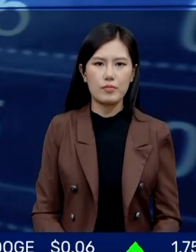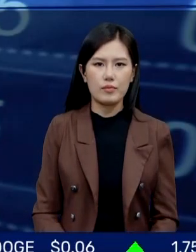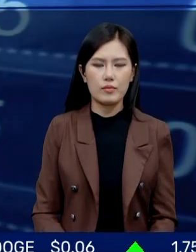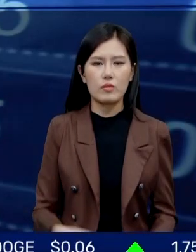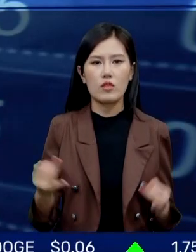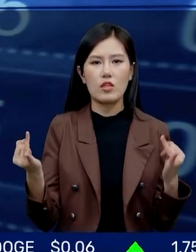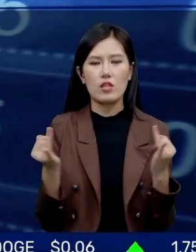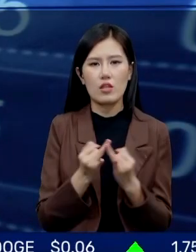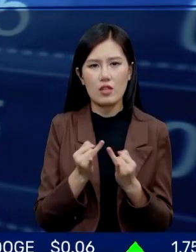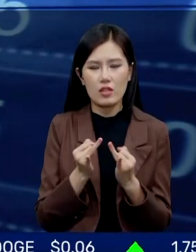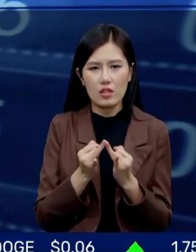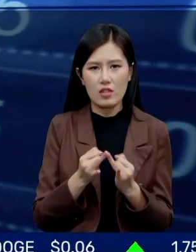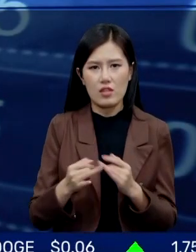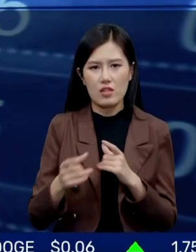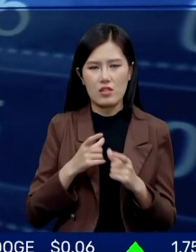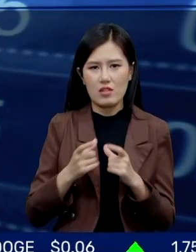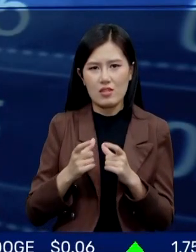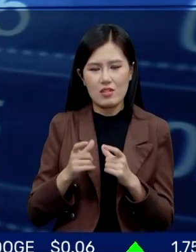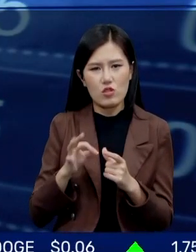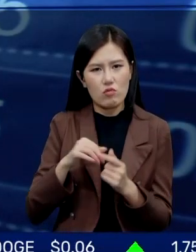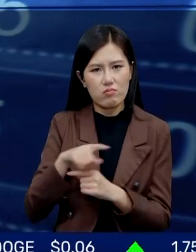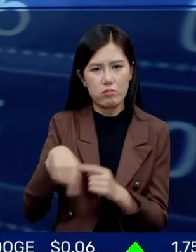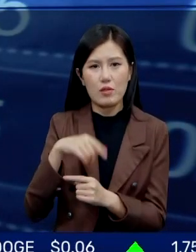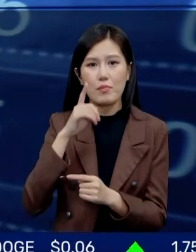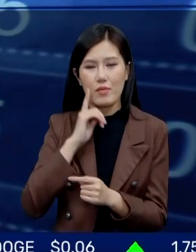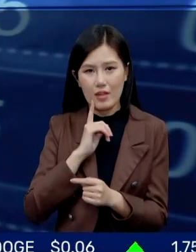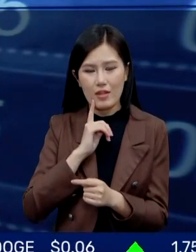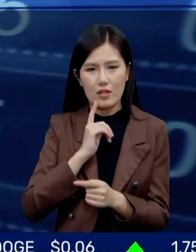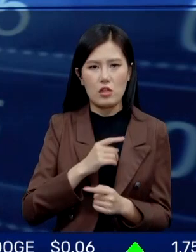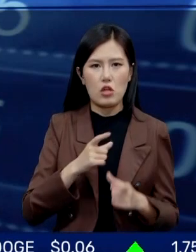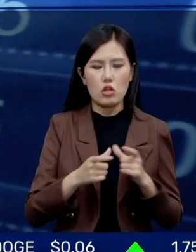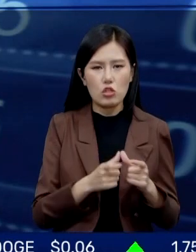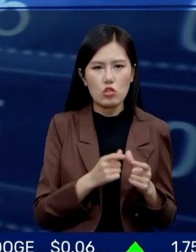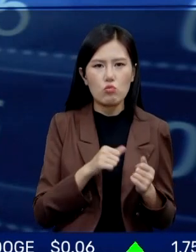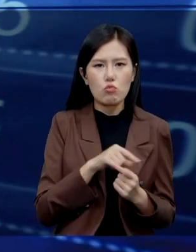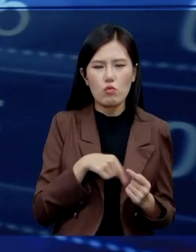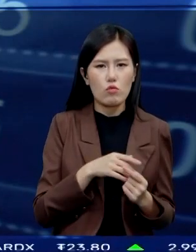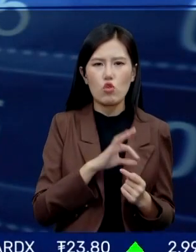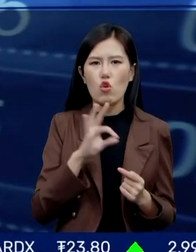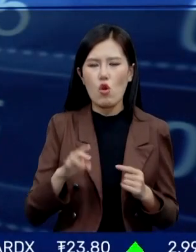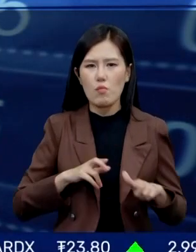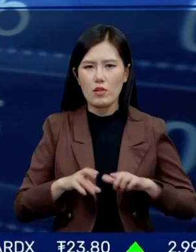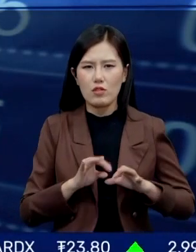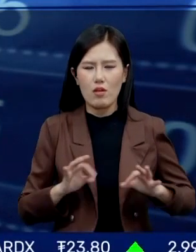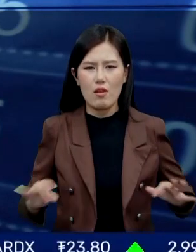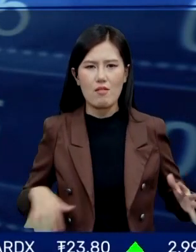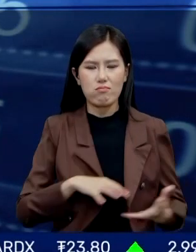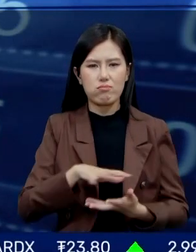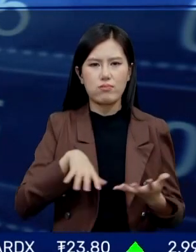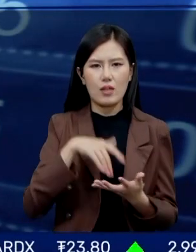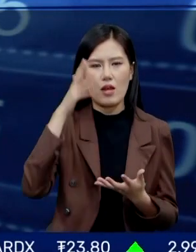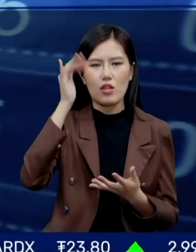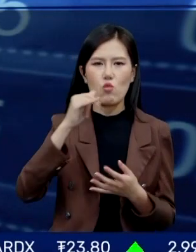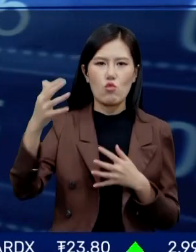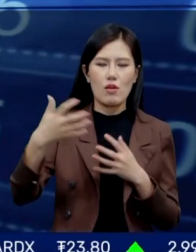Цахим эдийн засгийн шилжилтэд тулгуурлан эдийн засгийг төрөлжүүлж гадаад худалдааг нэмэгдүүлэн экспортын боломжийг өргөтгөхөд хувийн хөвшил тулгамдаж буй олон асуудал